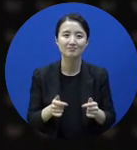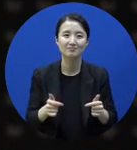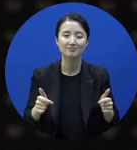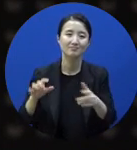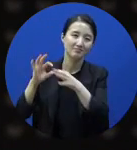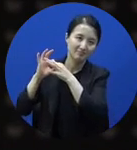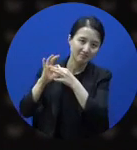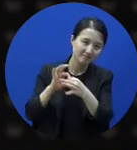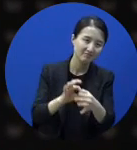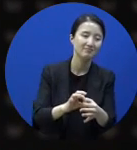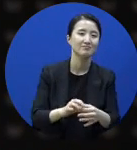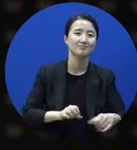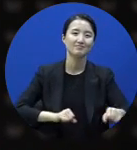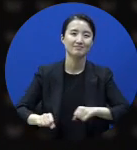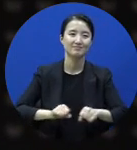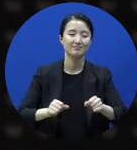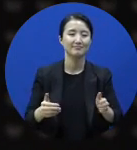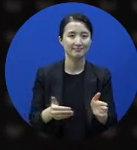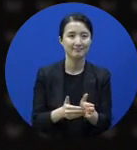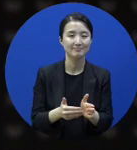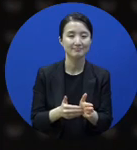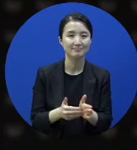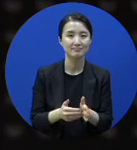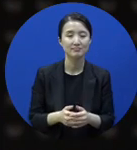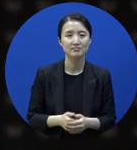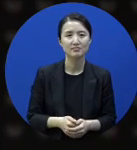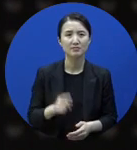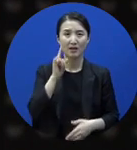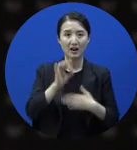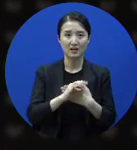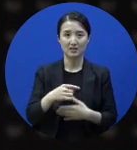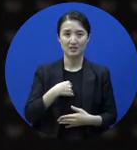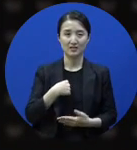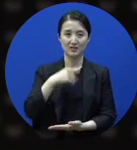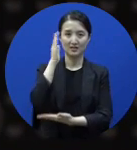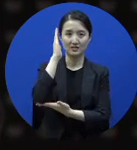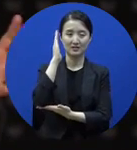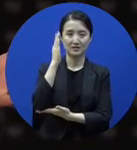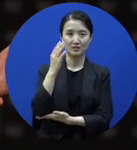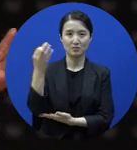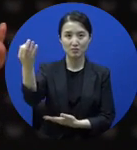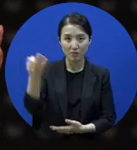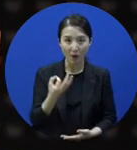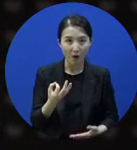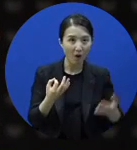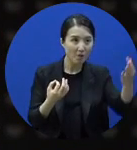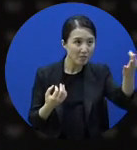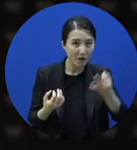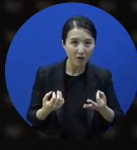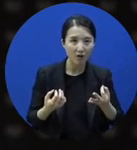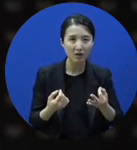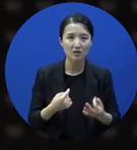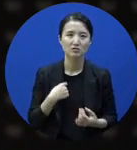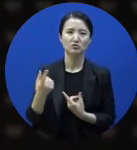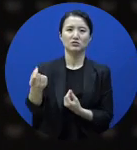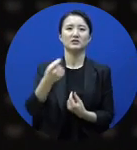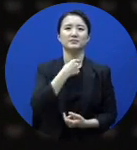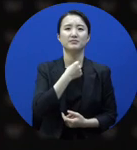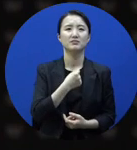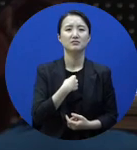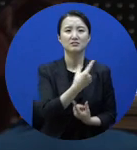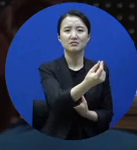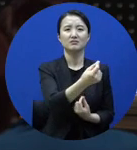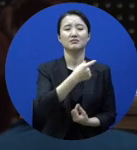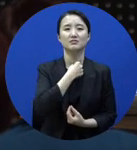하면 바로 내일부터 1인 기업 하겠다고 뛰어들면 어떻게 돼요? 그 일 난리가 나죠. 네, 많은 어떤 문제점들이 발생을